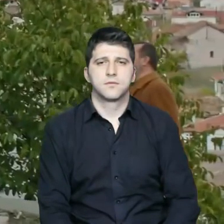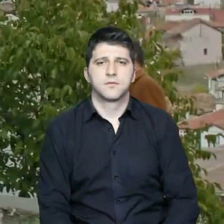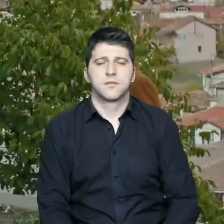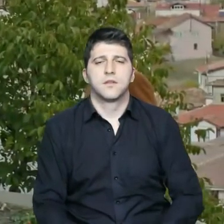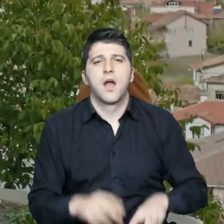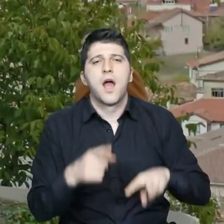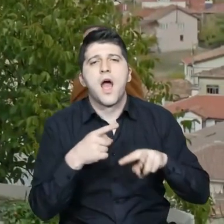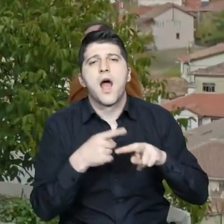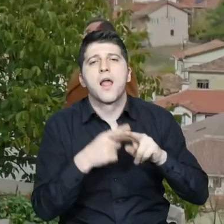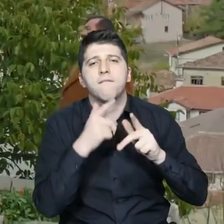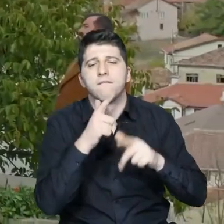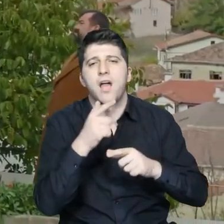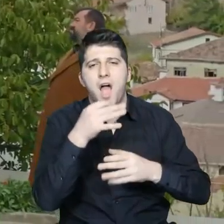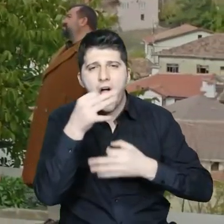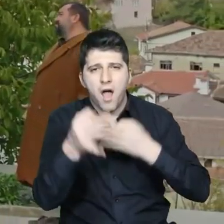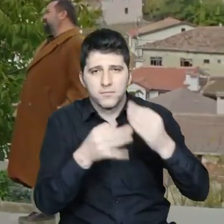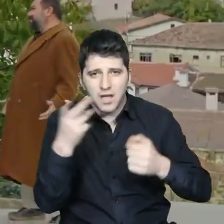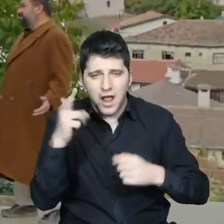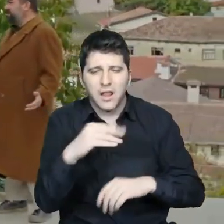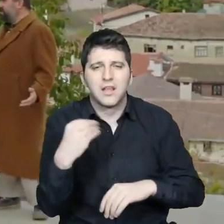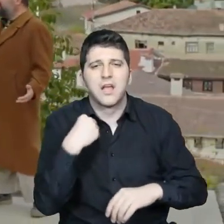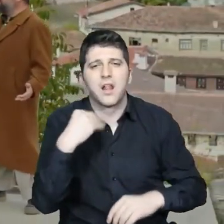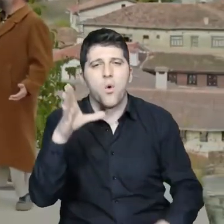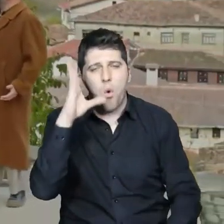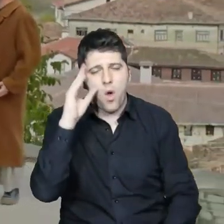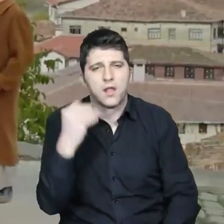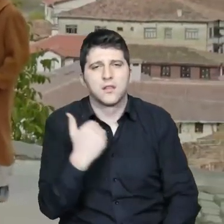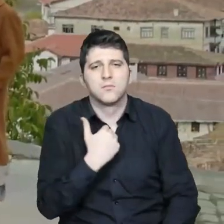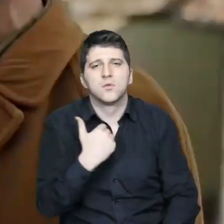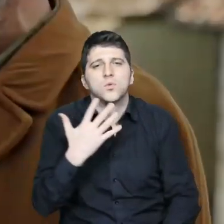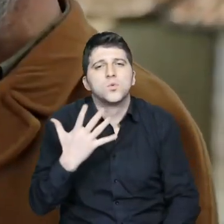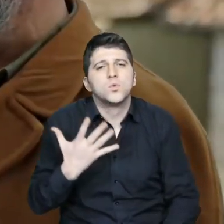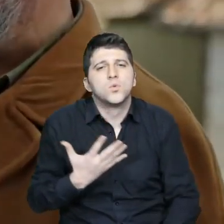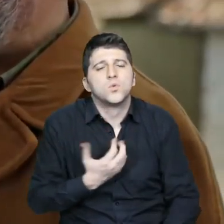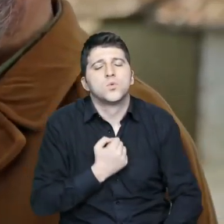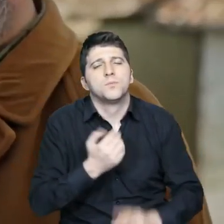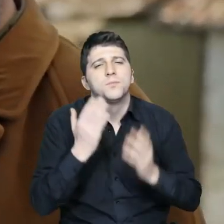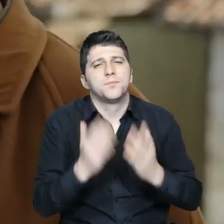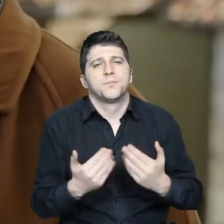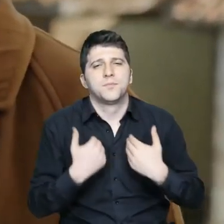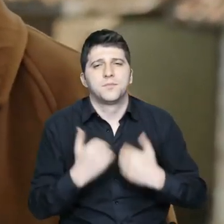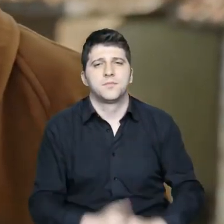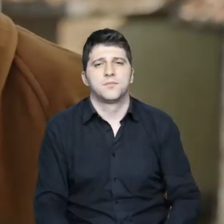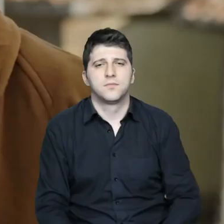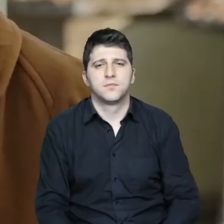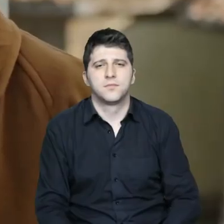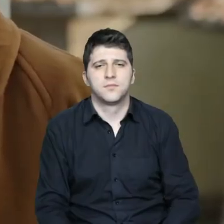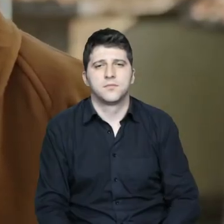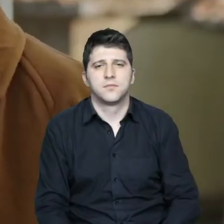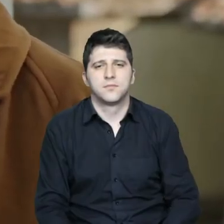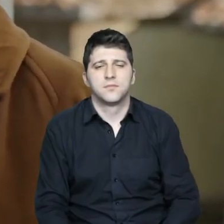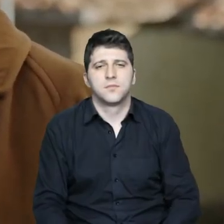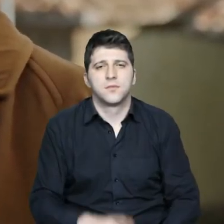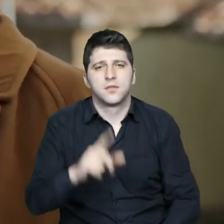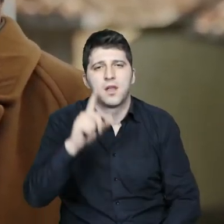Alev, amcanın vefatını yeni öğrendim. Üzüntülere gark oldum. Allah yerini